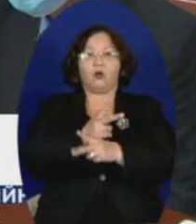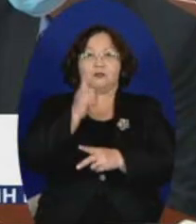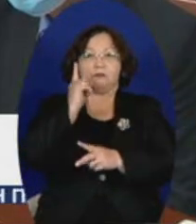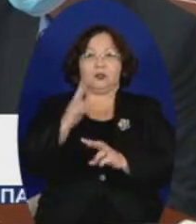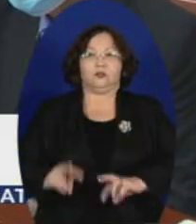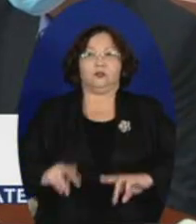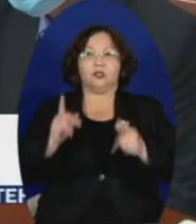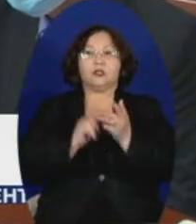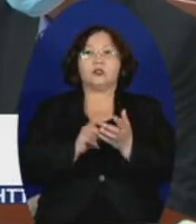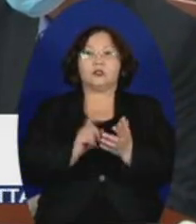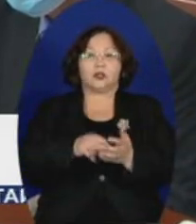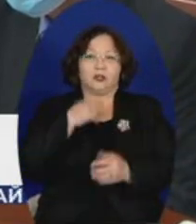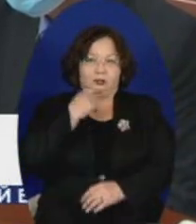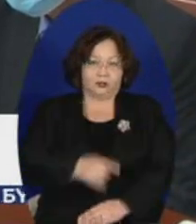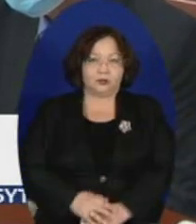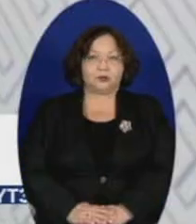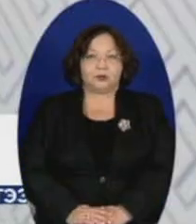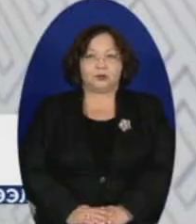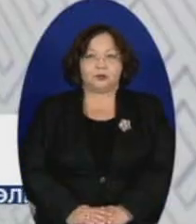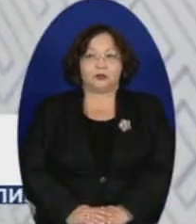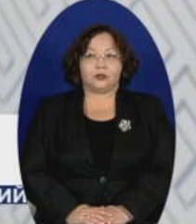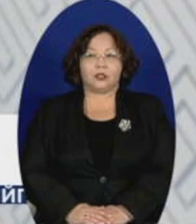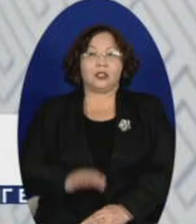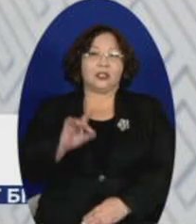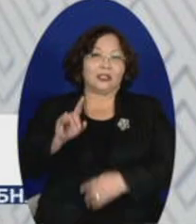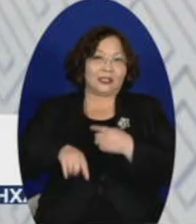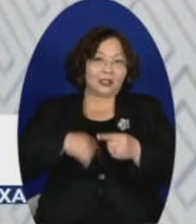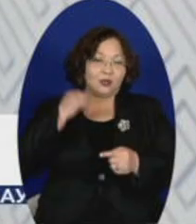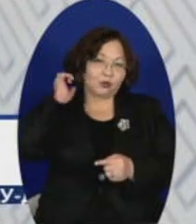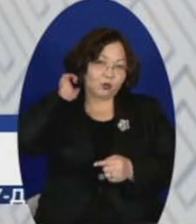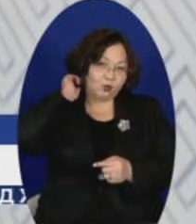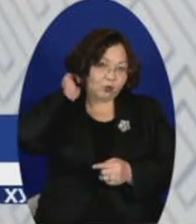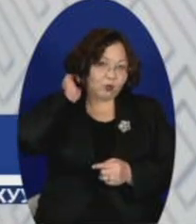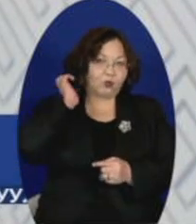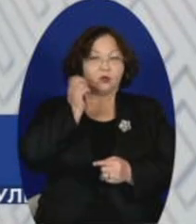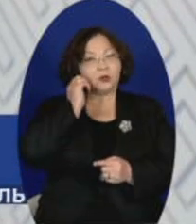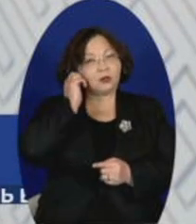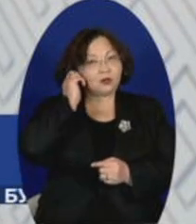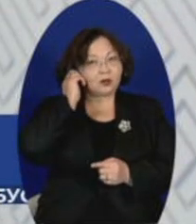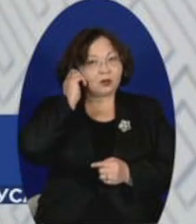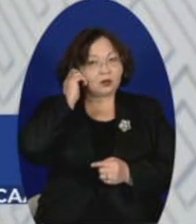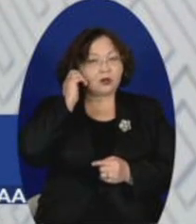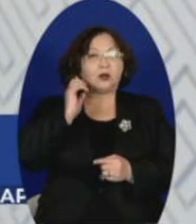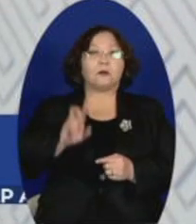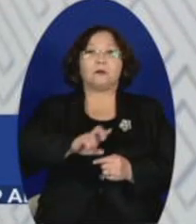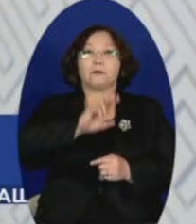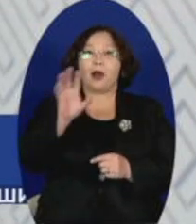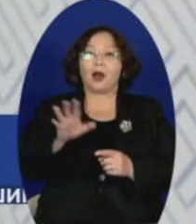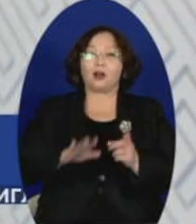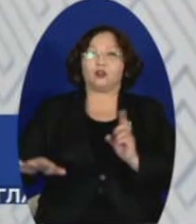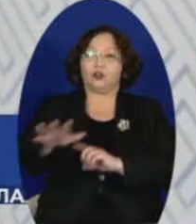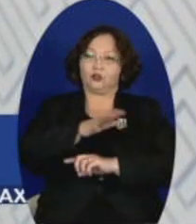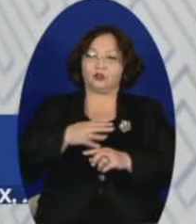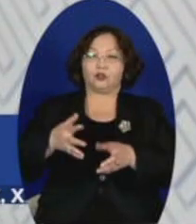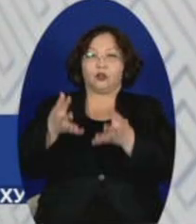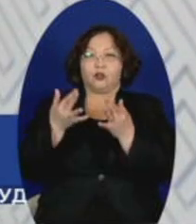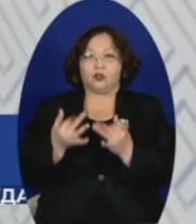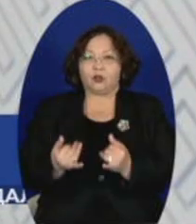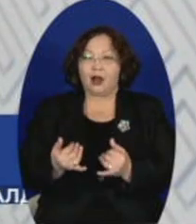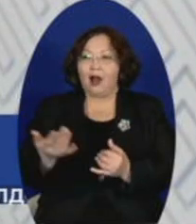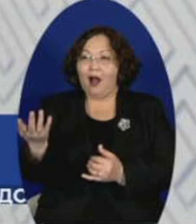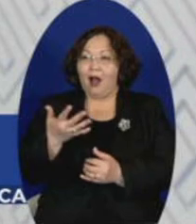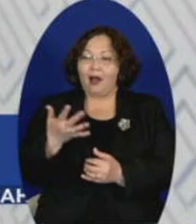байгааг албаныхан хэлж байна. Бид нар илүү одоо байгаль орчин уур амьсгалын өөрчлөлтөнд өртөж байгаа газар руу хөрөнгө оруулалтаа